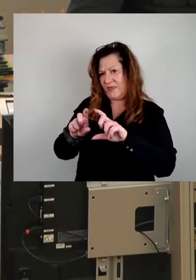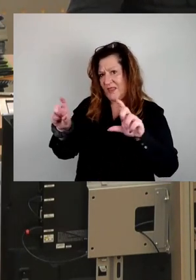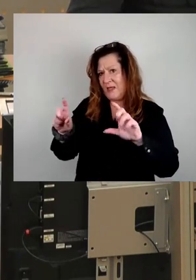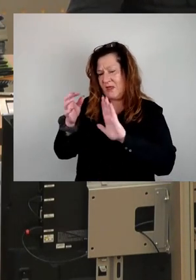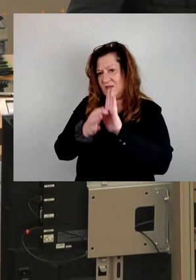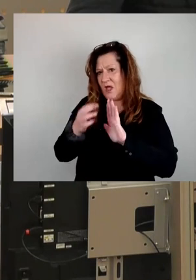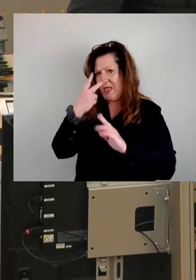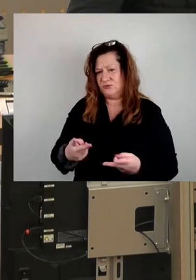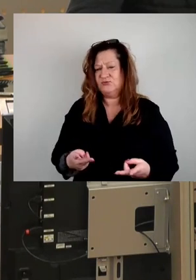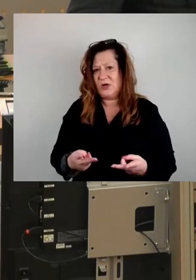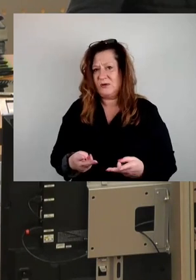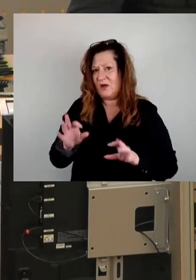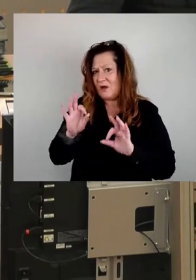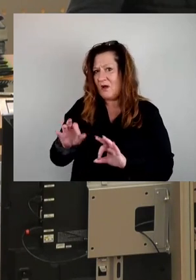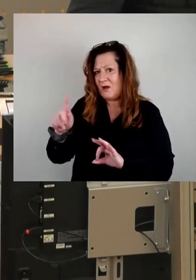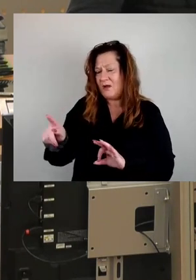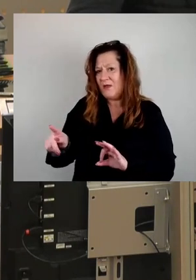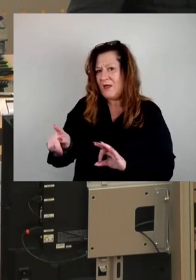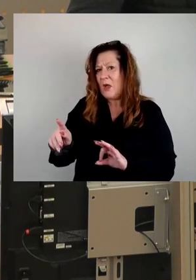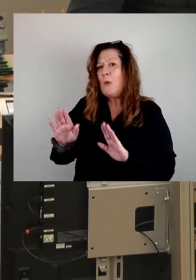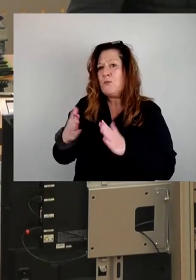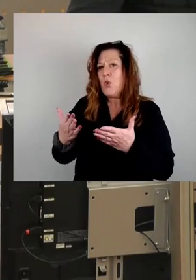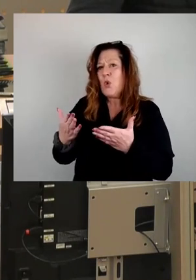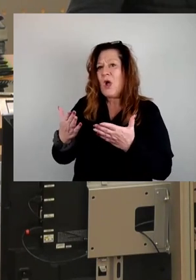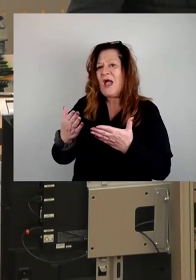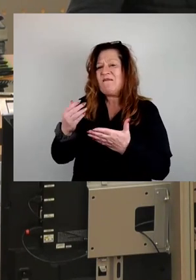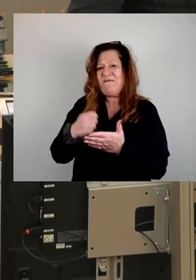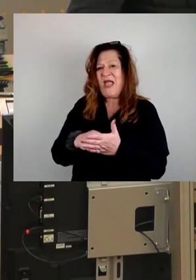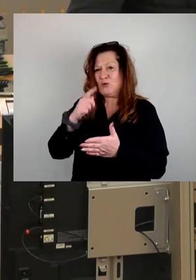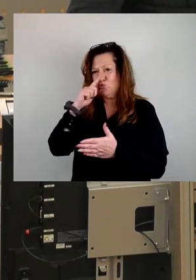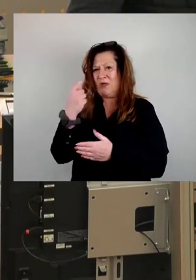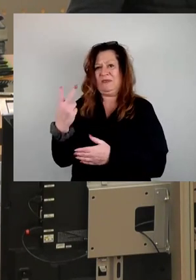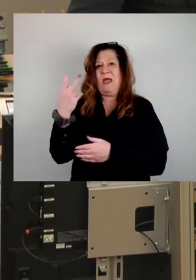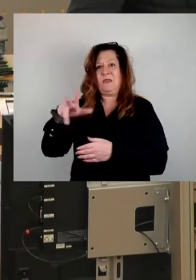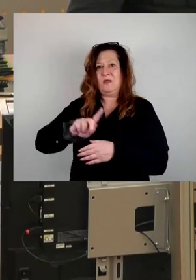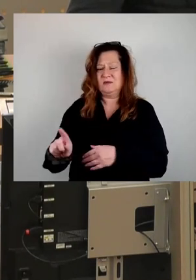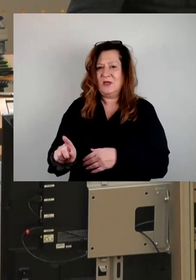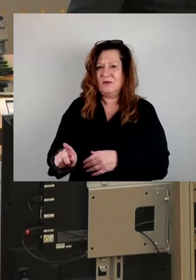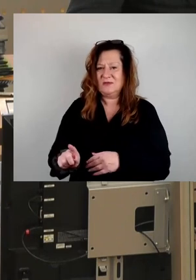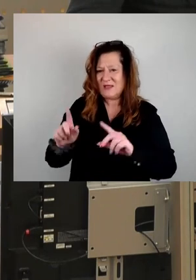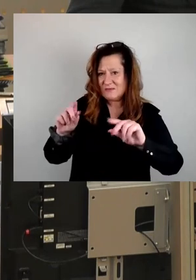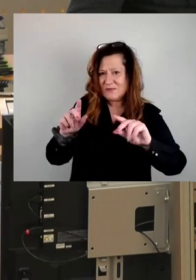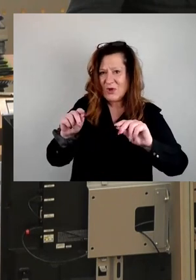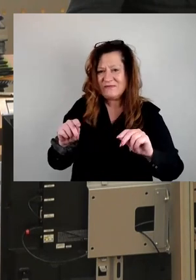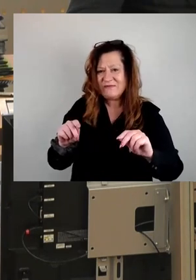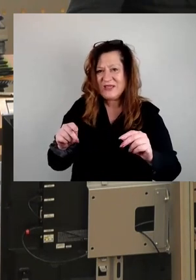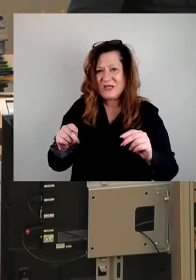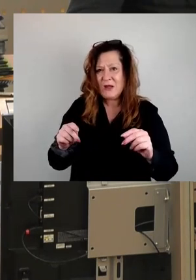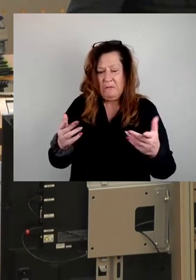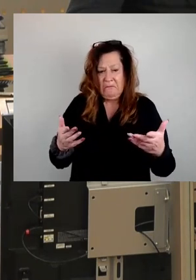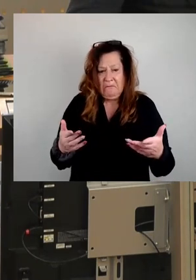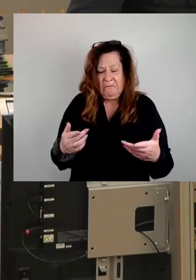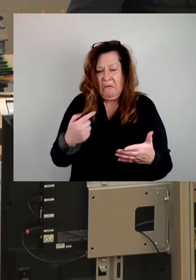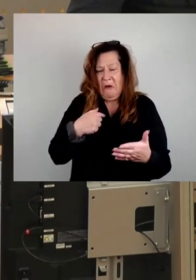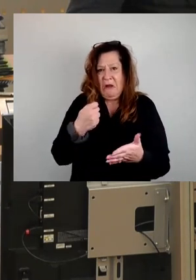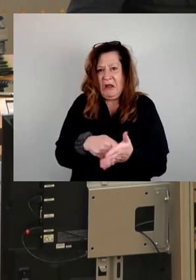Dort sind die Grundstücke übrigens mit einem Buchwert von 32.000 Euro ausgewiesen. Wir kaufen hier also sprichwörtlich die Katze im Sack, in einem überteuerten Sack.